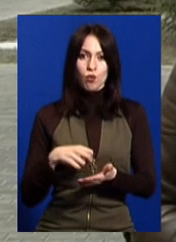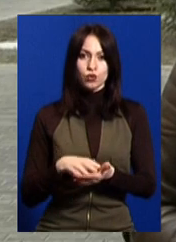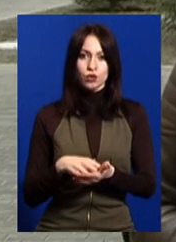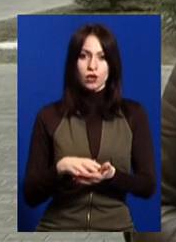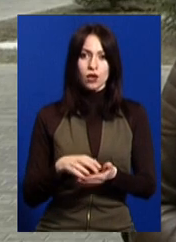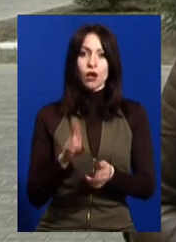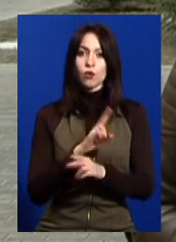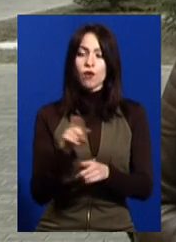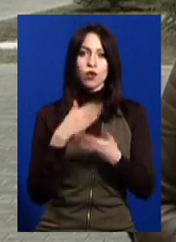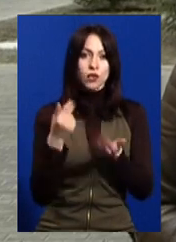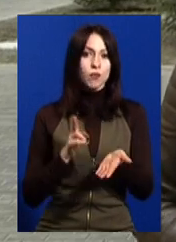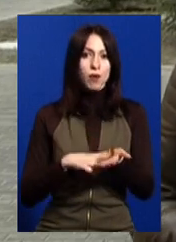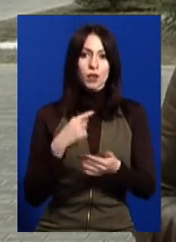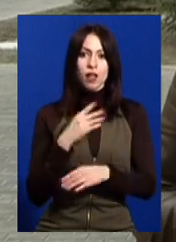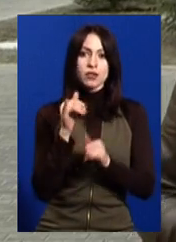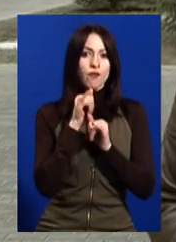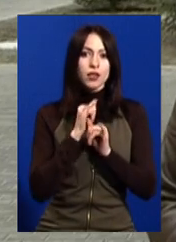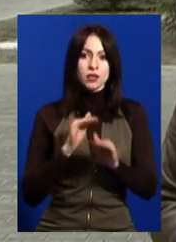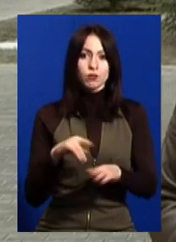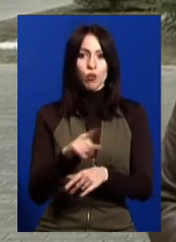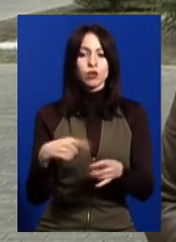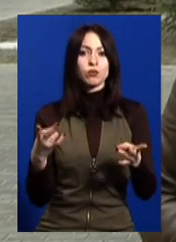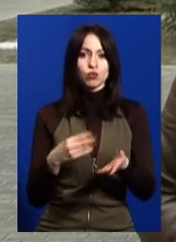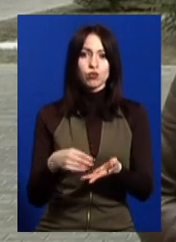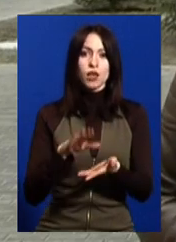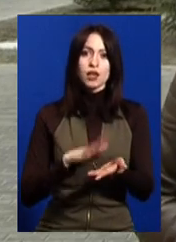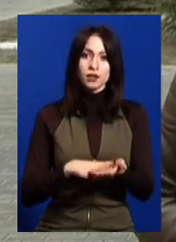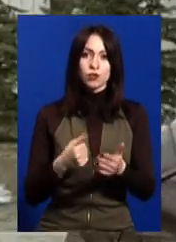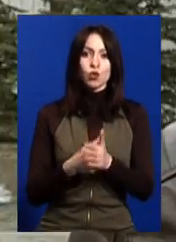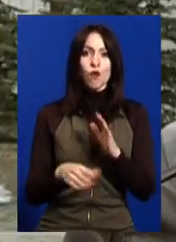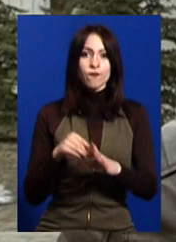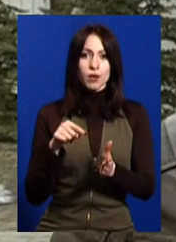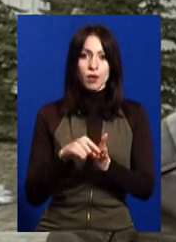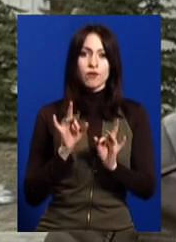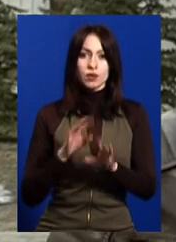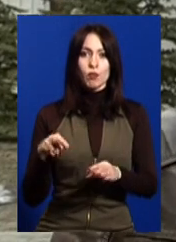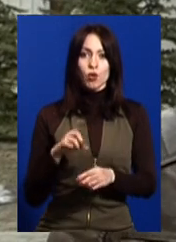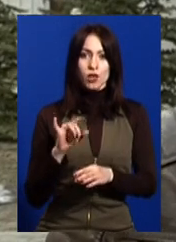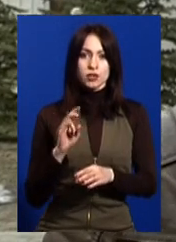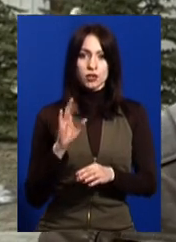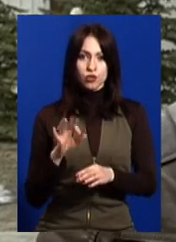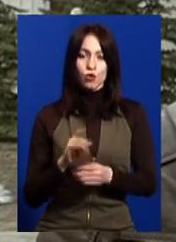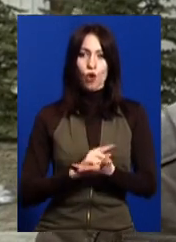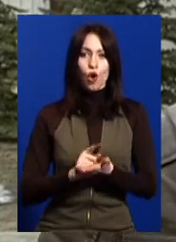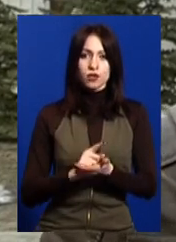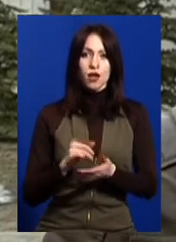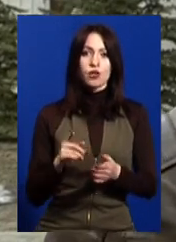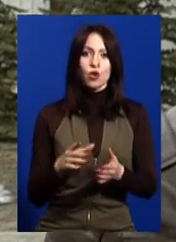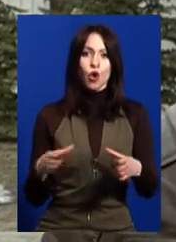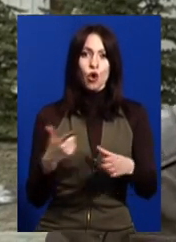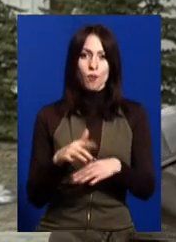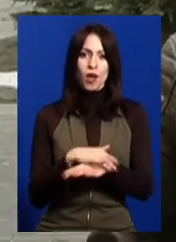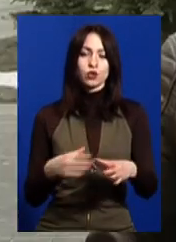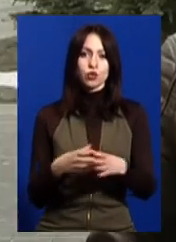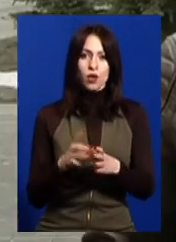Ті, хто не має прописки, голосувати не зможуть. Їм потрібно зареєструватися до виборів, каже Микола Зінченко, координатор громадської мережі